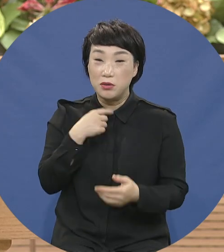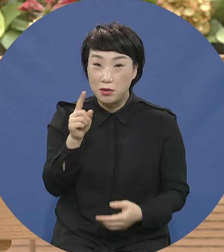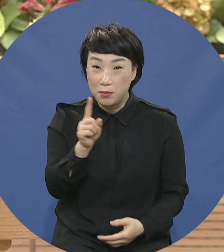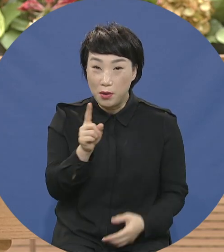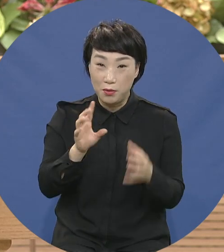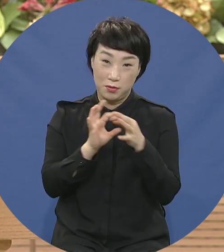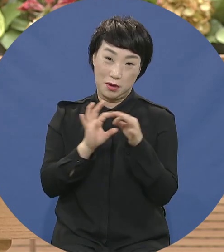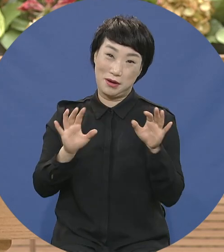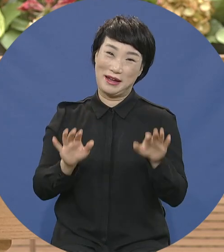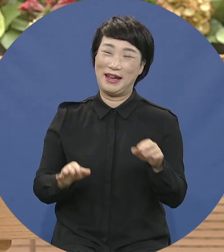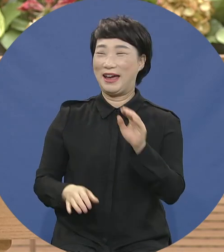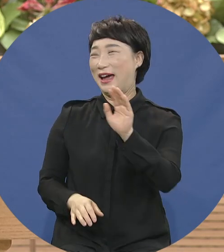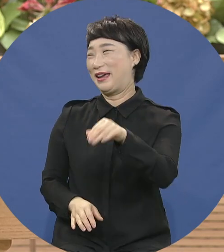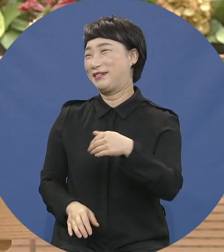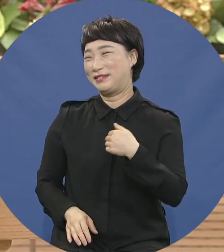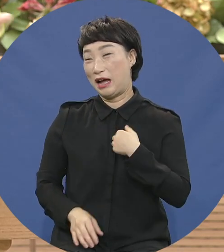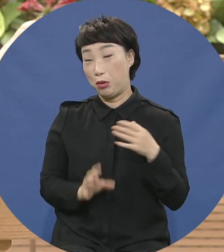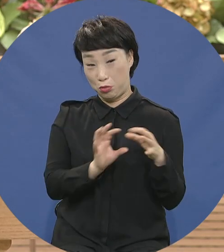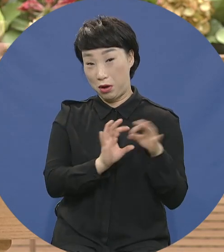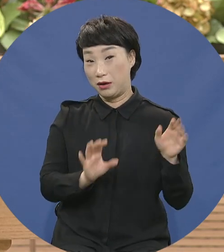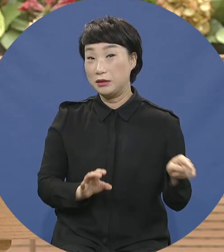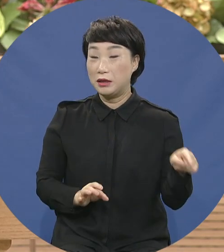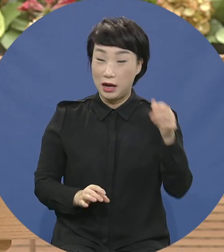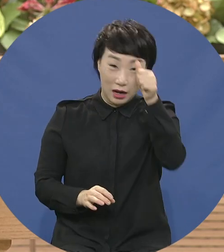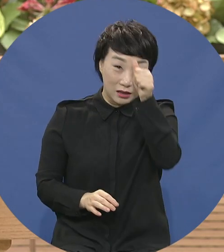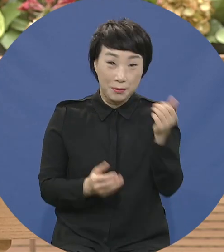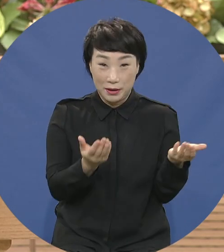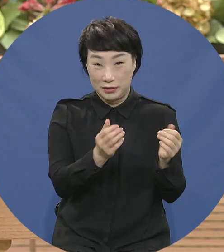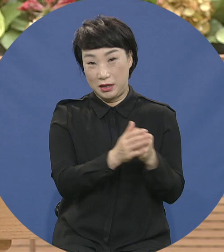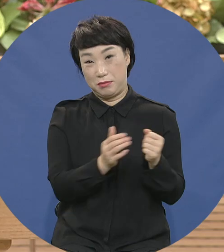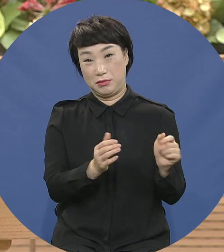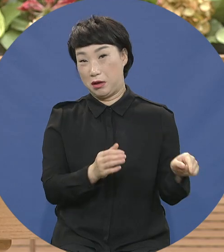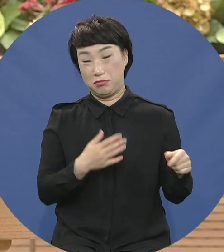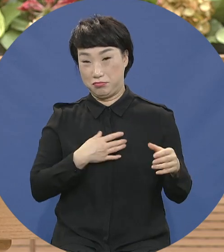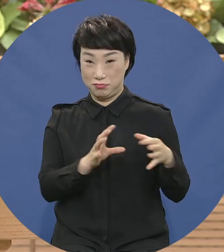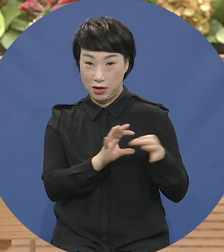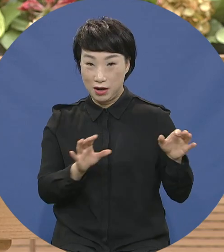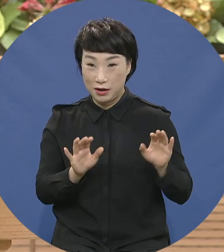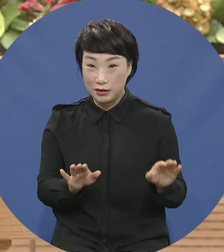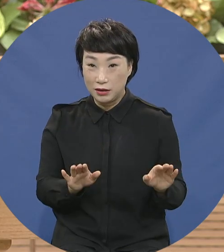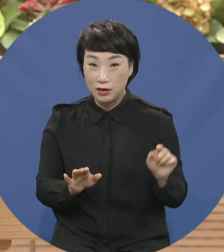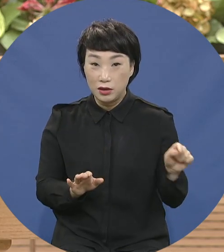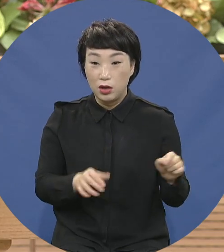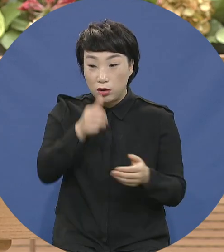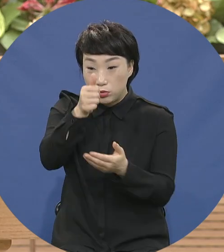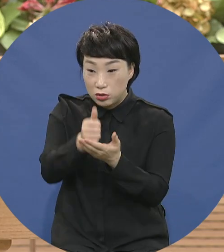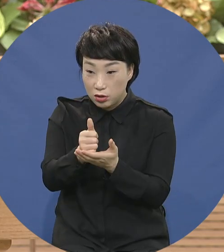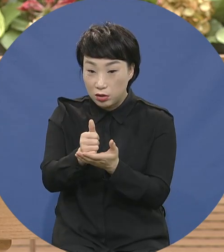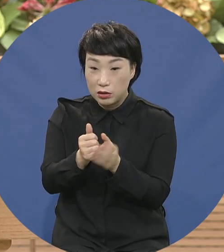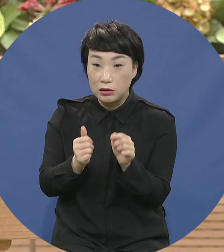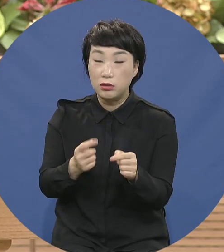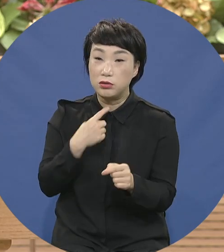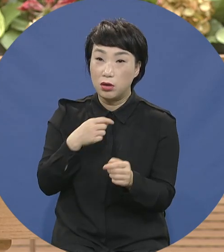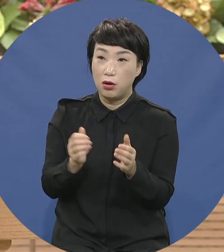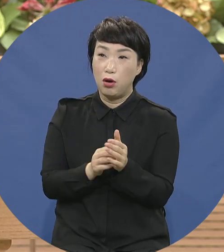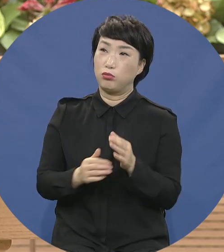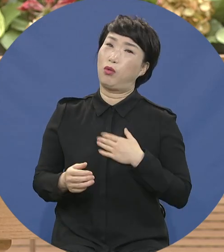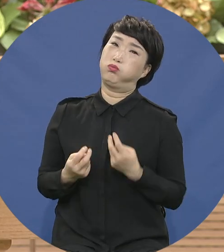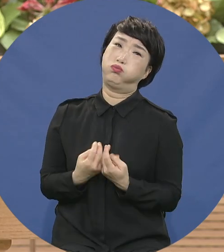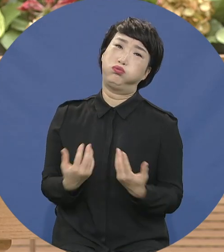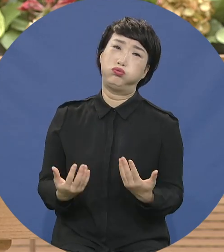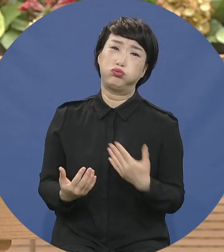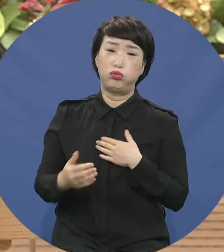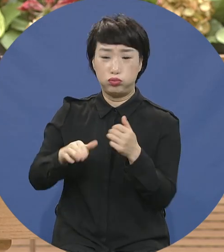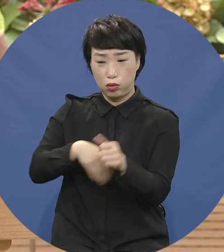져도 내 얘기는 아니고 아담의 얘기야. 이것은 죄인데 뭐 할 수 없이